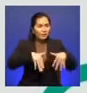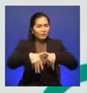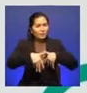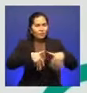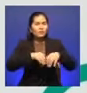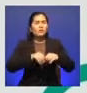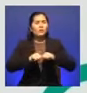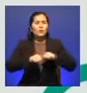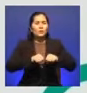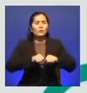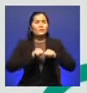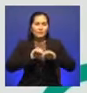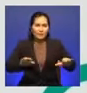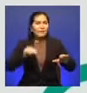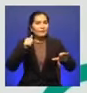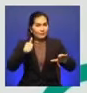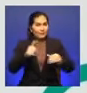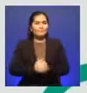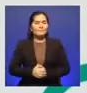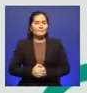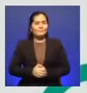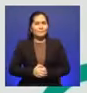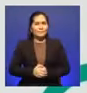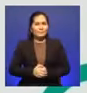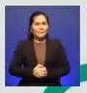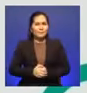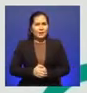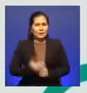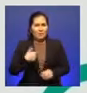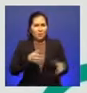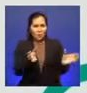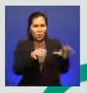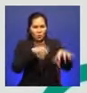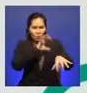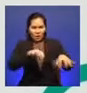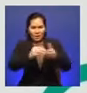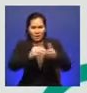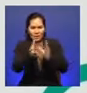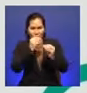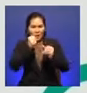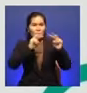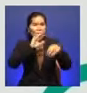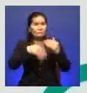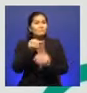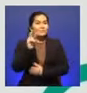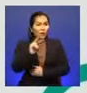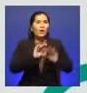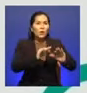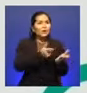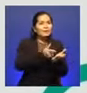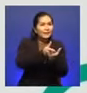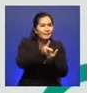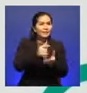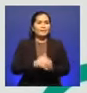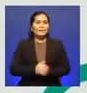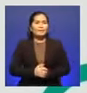งโรงเรียนชาวนาของเรานะครับเรามีการเรียนรู้ตั้งแต่12ฐานด้วยกันนะครับในเรื่องของการอนุรักษ์การไถนานะครับในเ